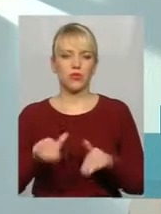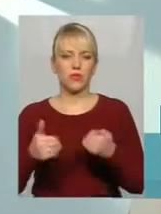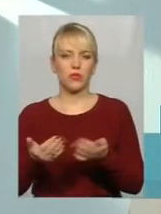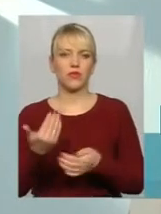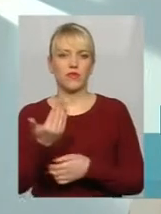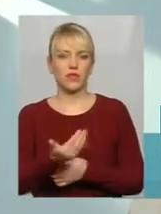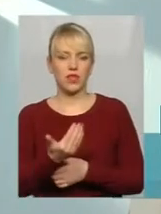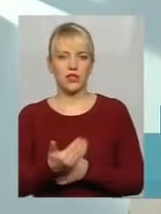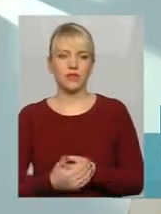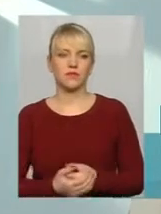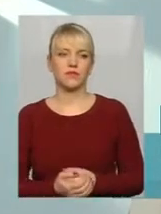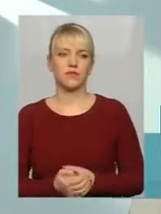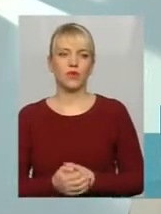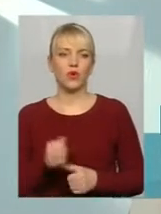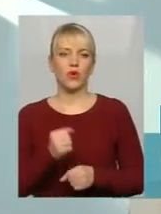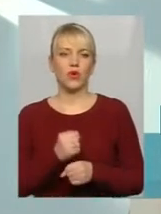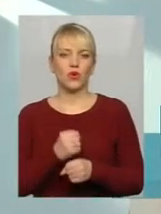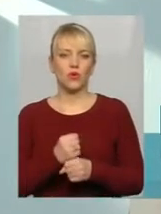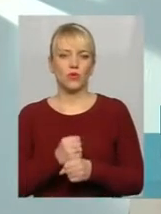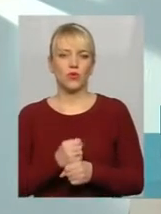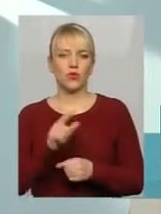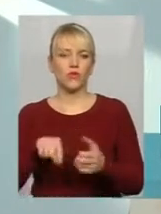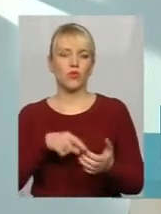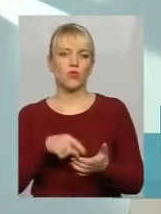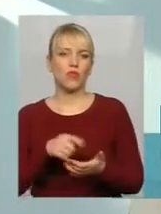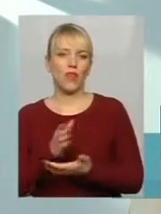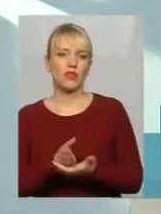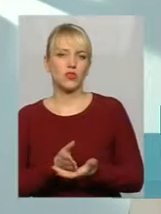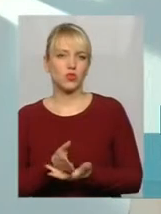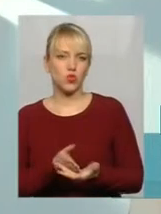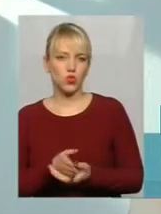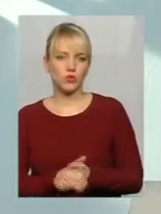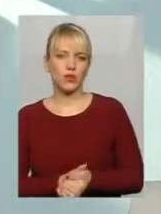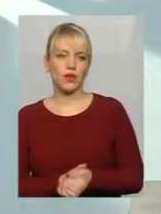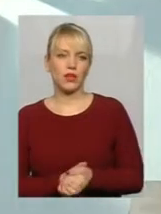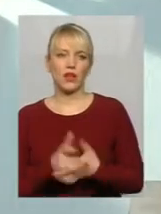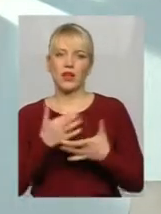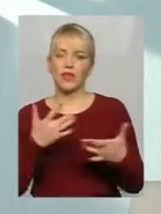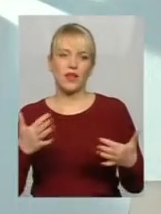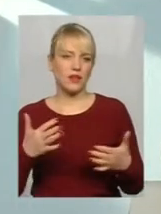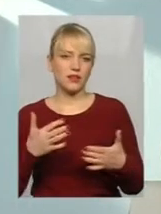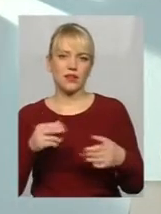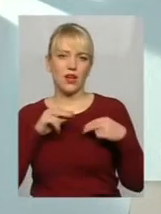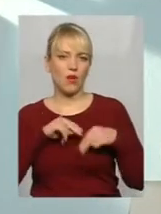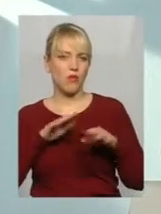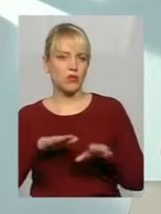пропонуватися робота в комунальних службах, на різних посадах. Там.